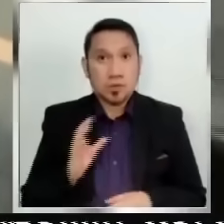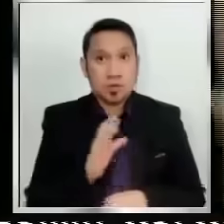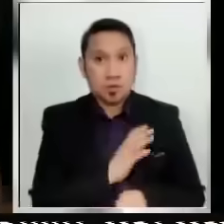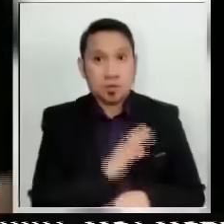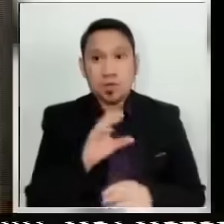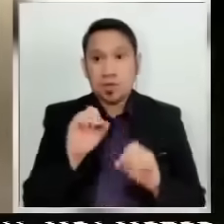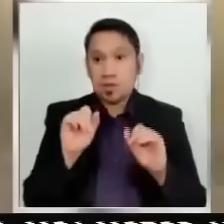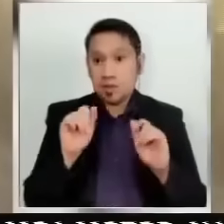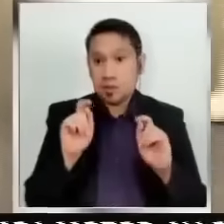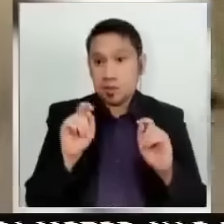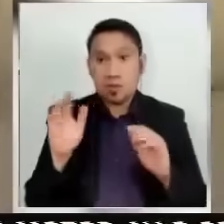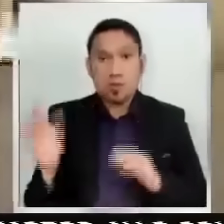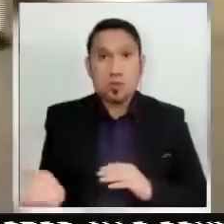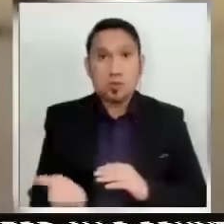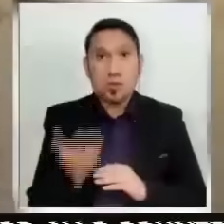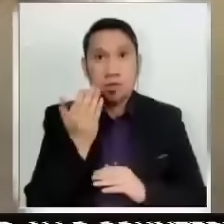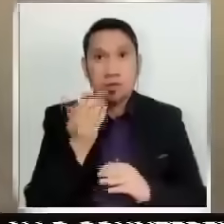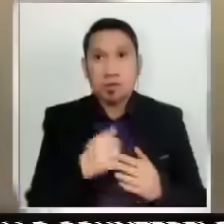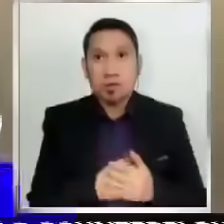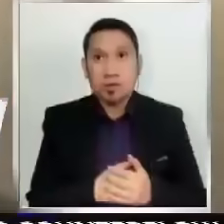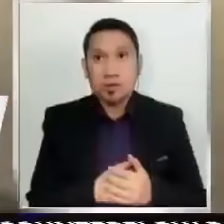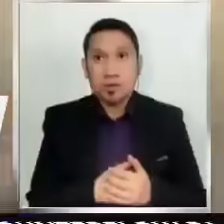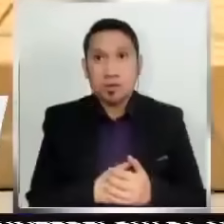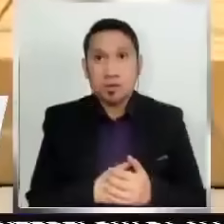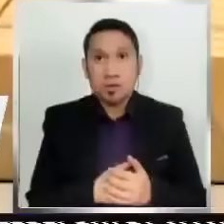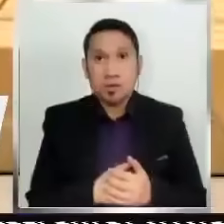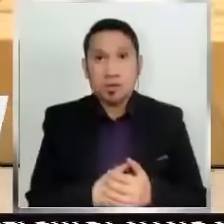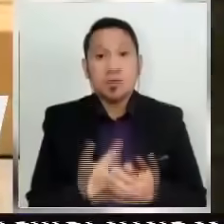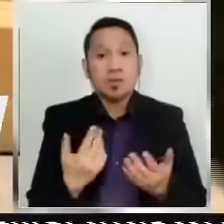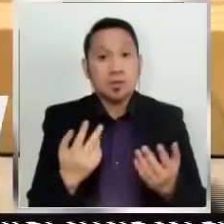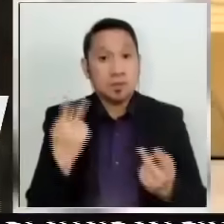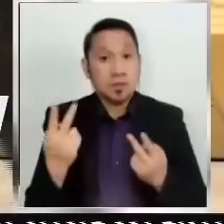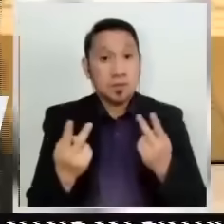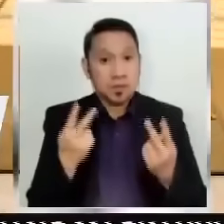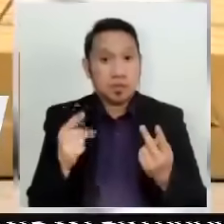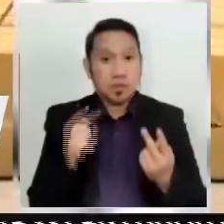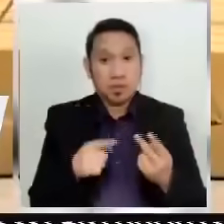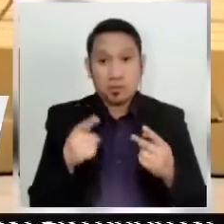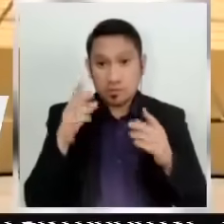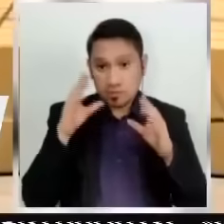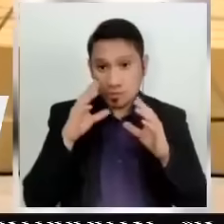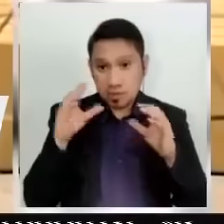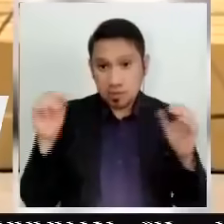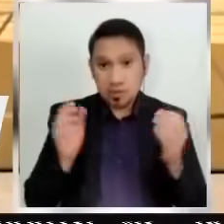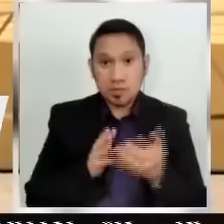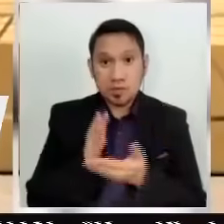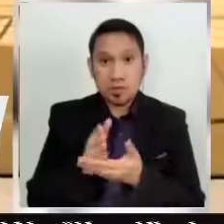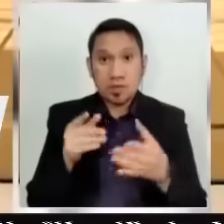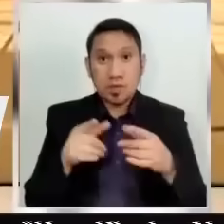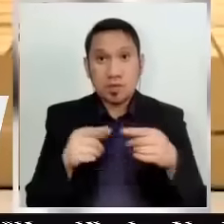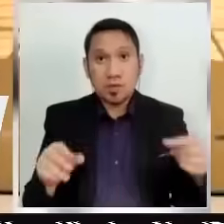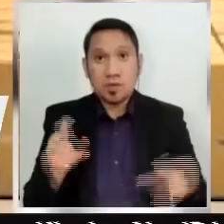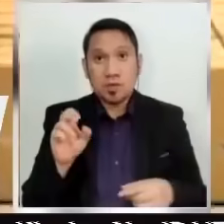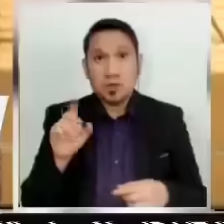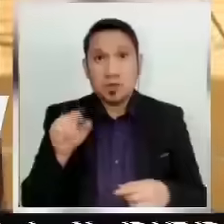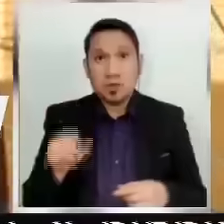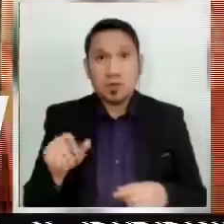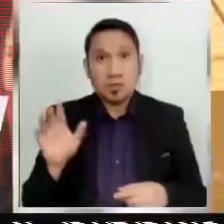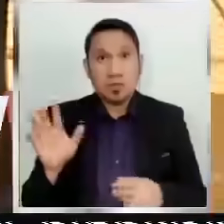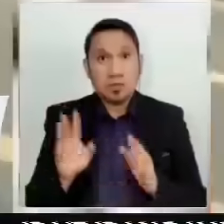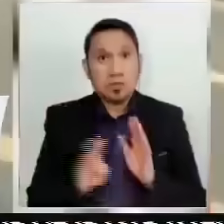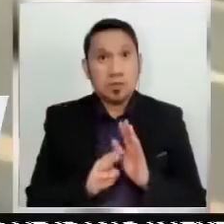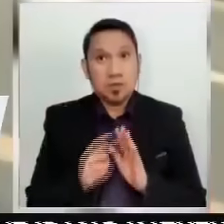umaga. Sa pagbisita ng Pangulo sa Japan itong Pebrero, tinatayang $13 billion ang naiuwi niyang investment pledges ayon sa